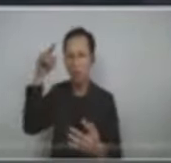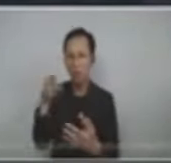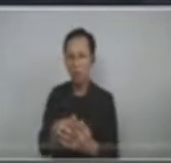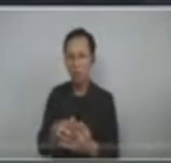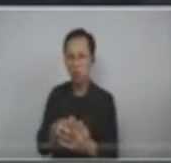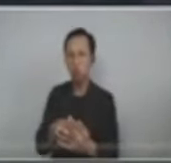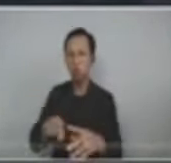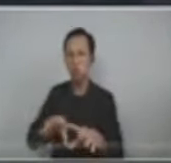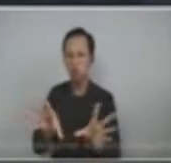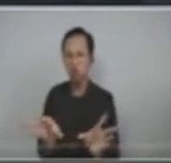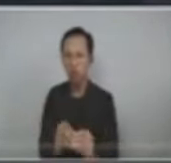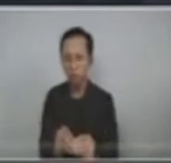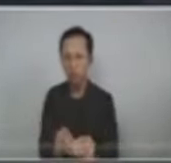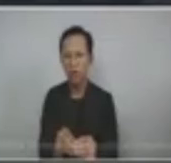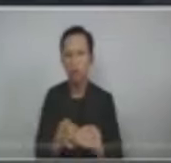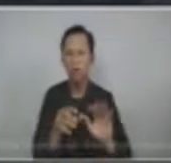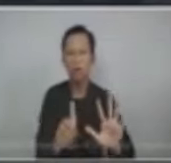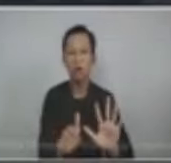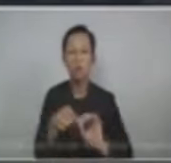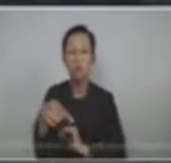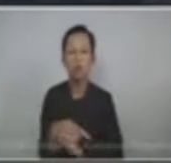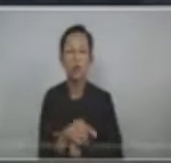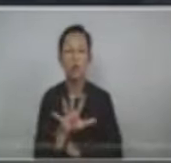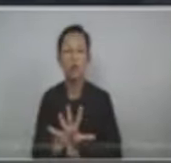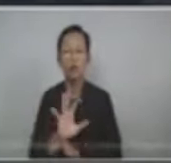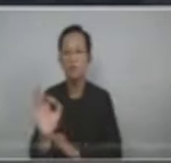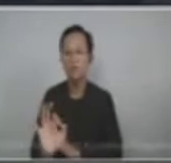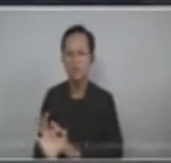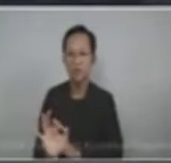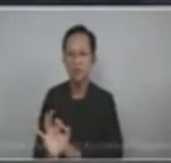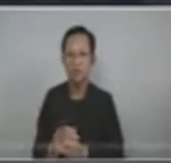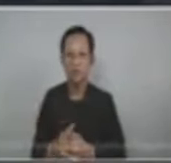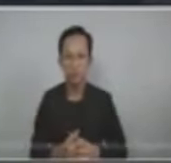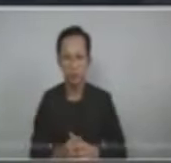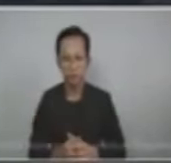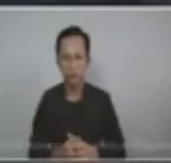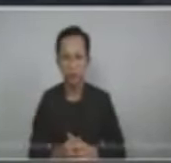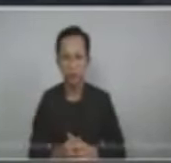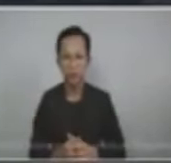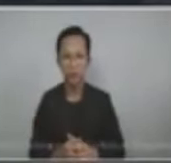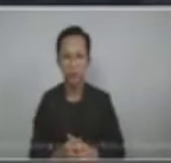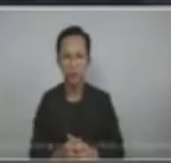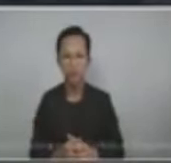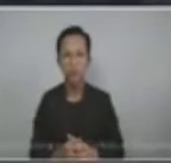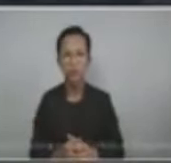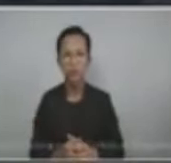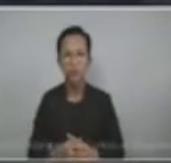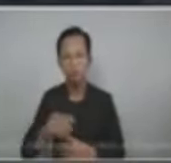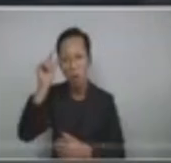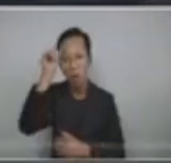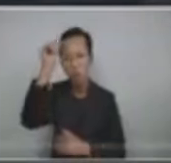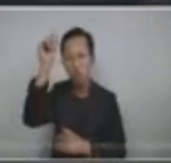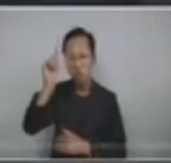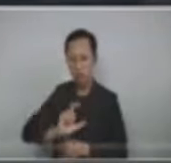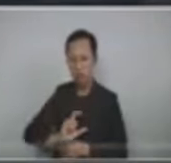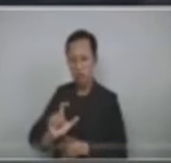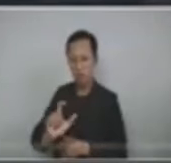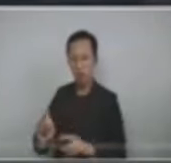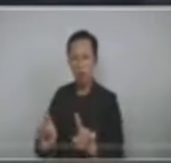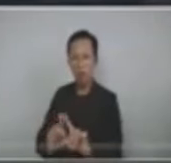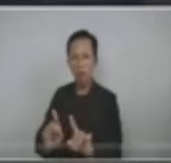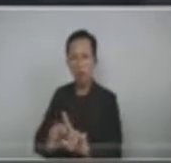sah paling sedikit 6,5% di provinsi tersebut untuk mengusulkan calon bupati dan calon wakil